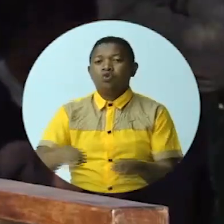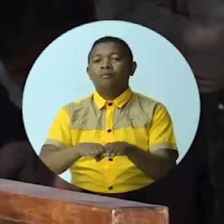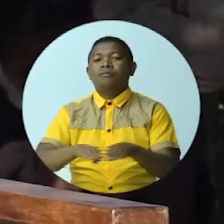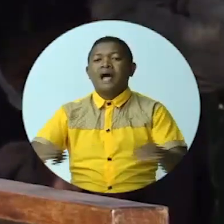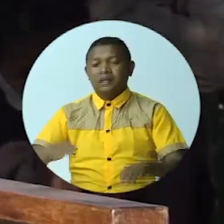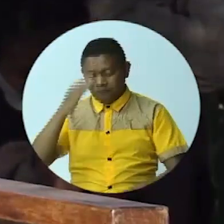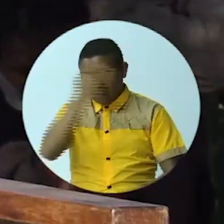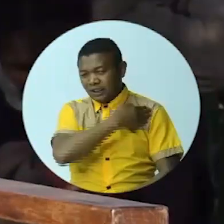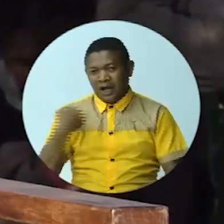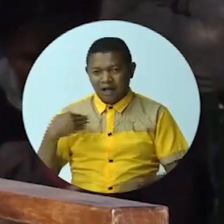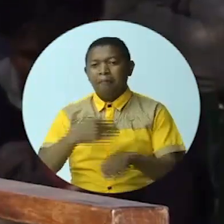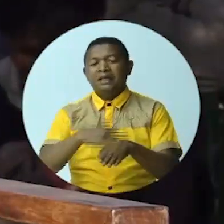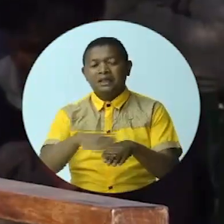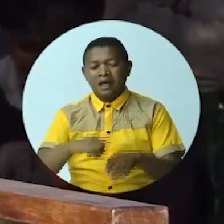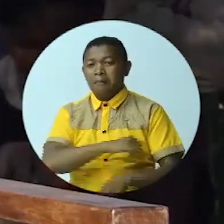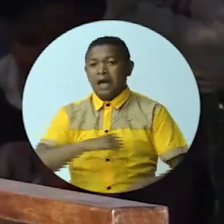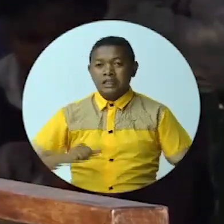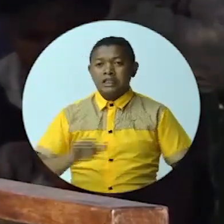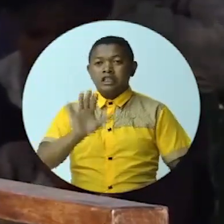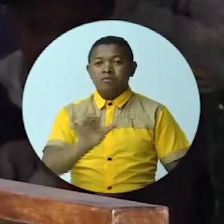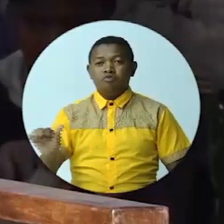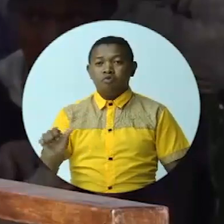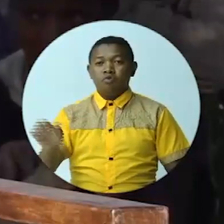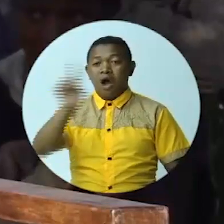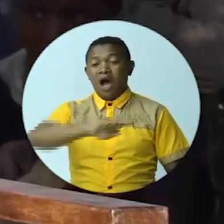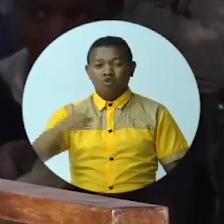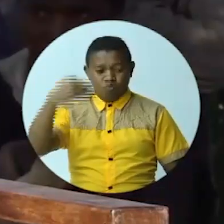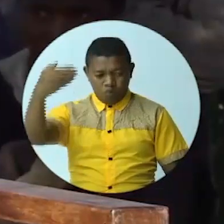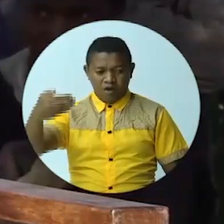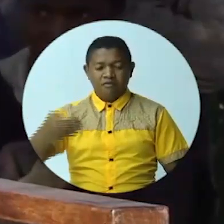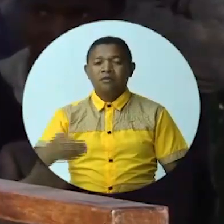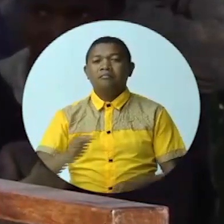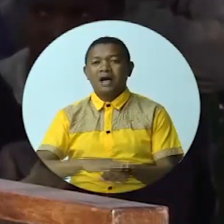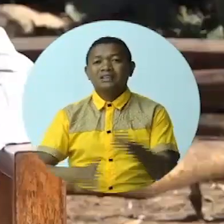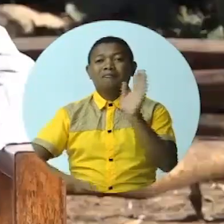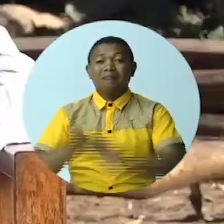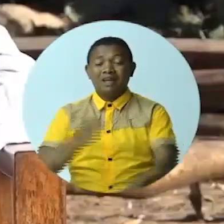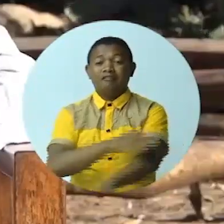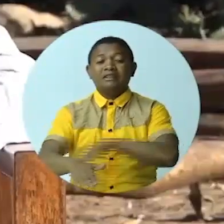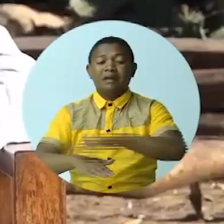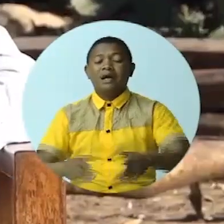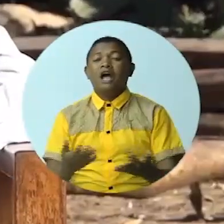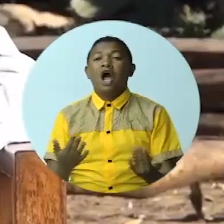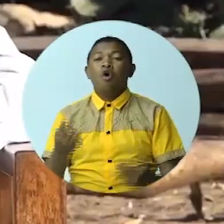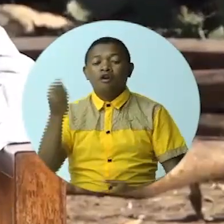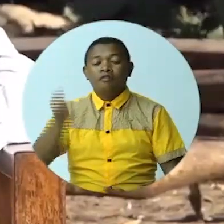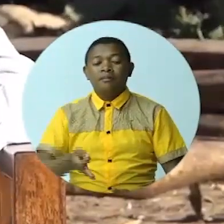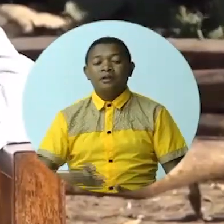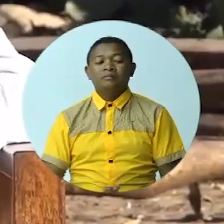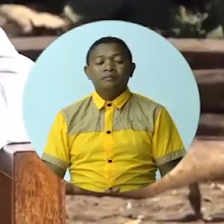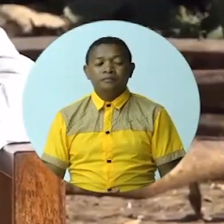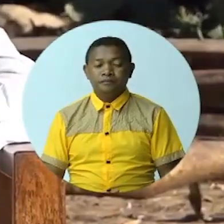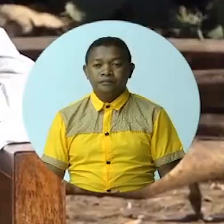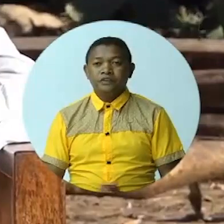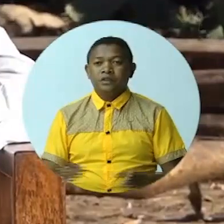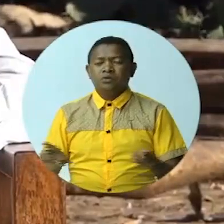repoblikan'ny Madagasikara atao anatiny dimy ambin'ny folo andro ny amena ara-pahasalamana ia ny ady amin'ny